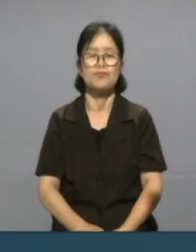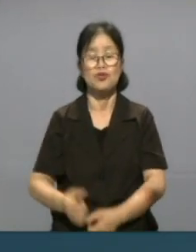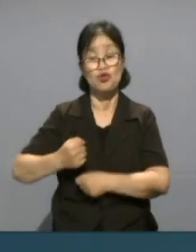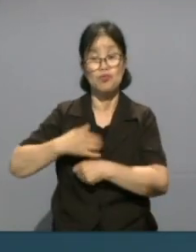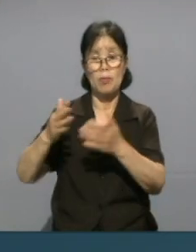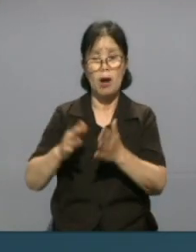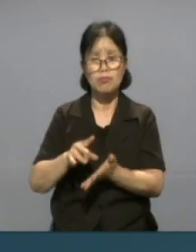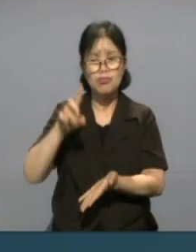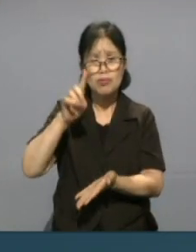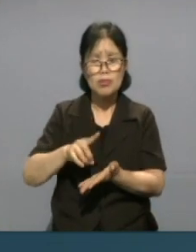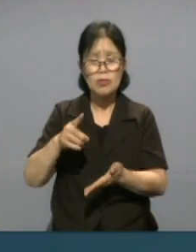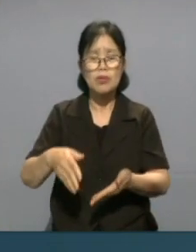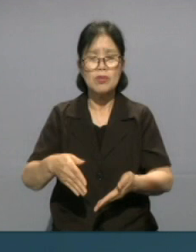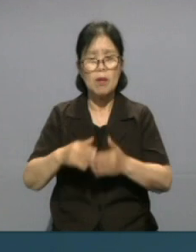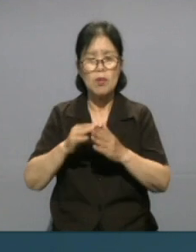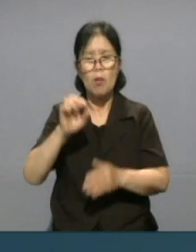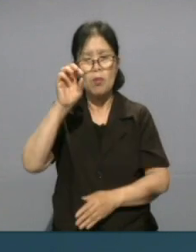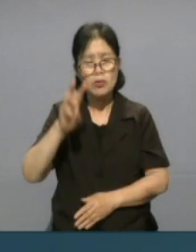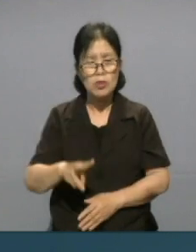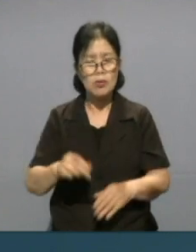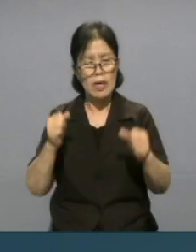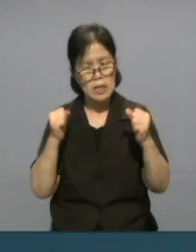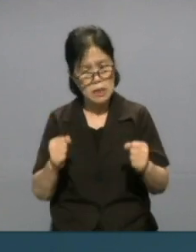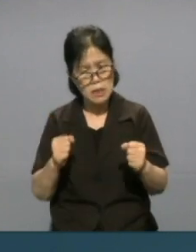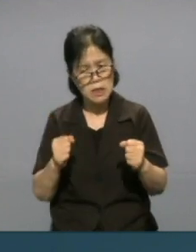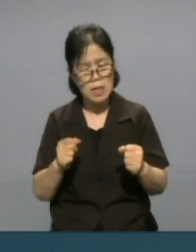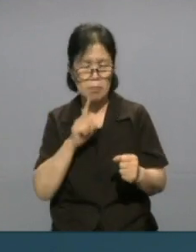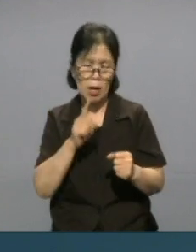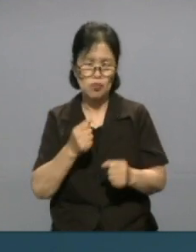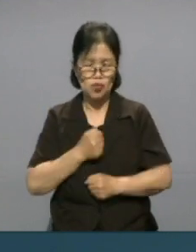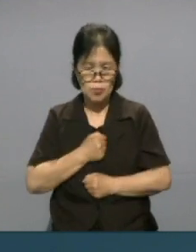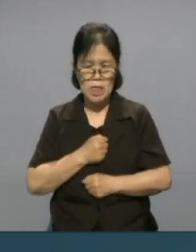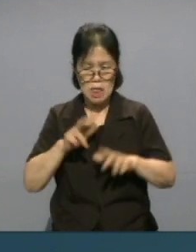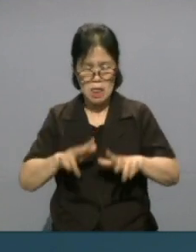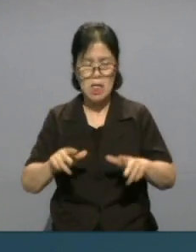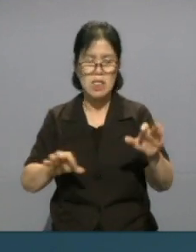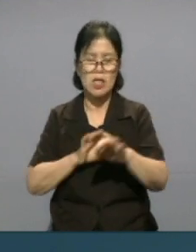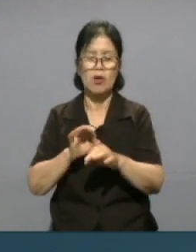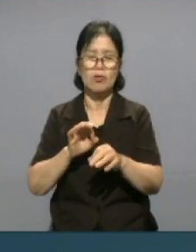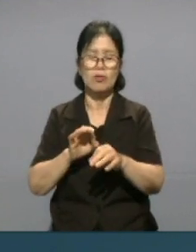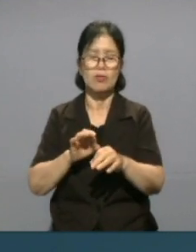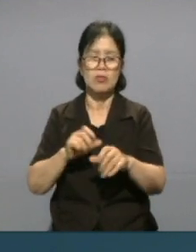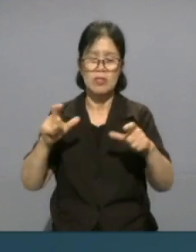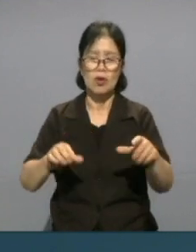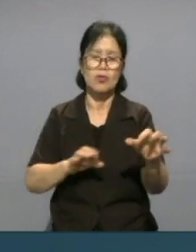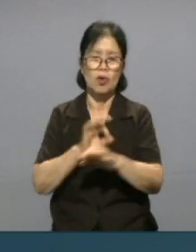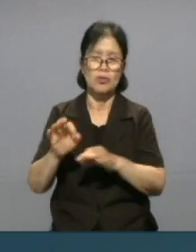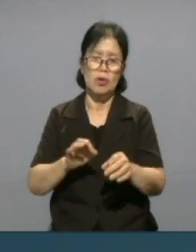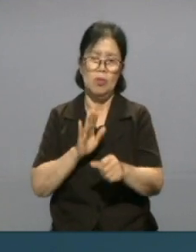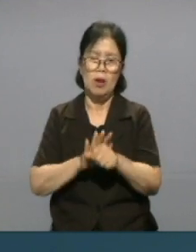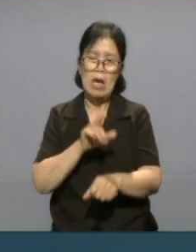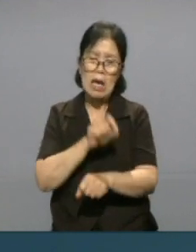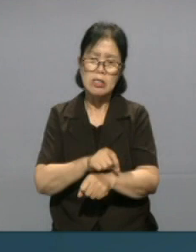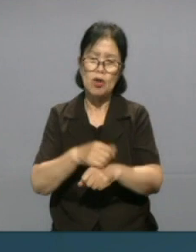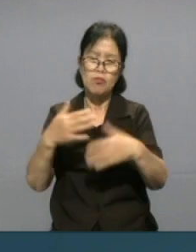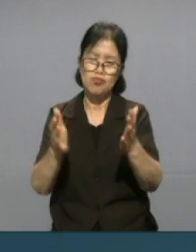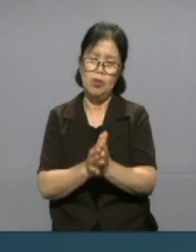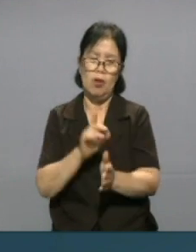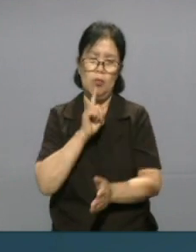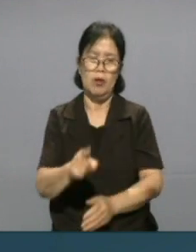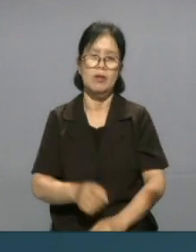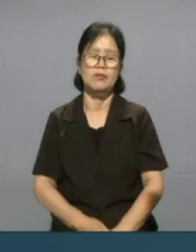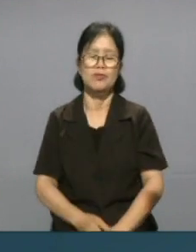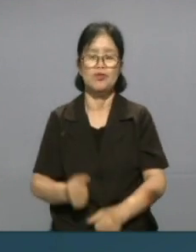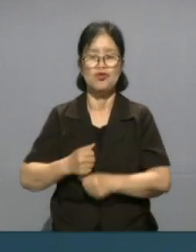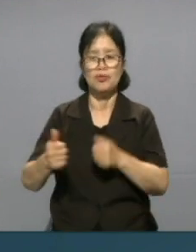국방부 드론 작전 사령부가 포천에 주둔하는지 말 아끼다 이제와 지역 경제를 주장하고 행정부대라 강조합니다. 군